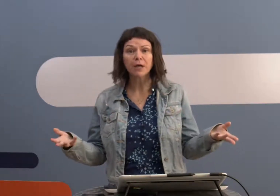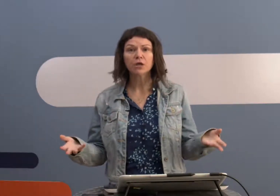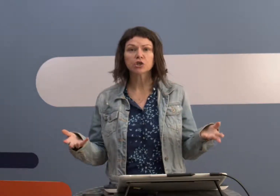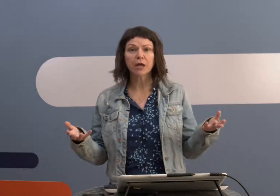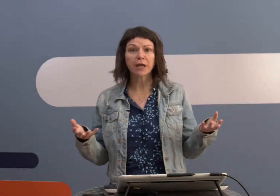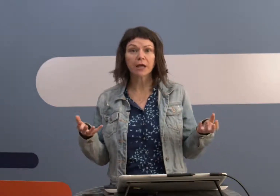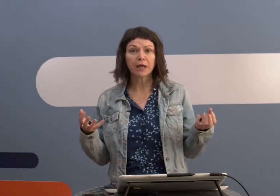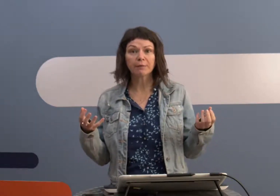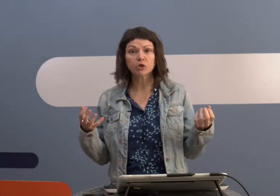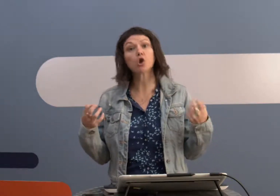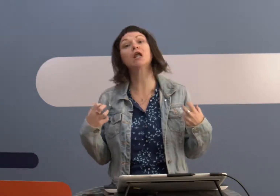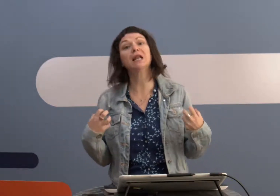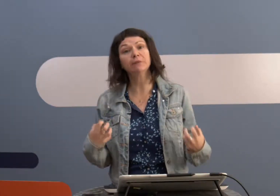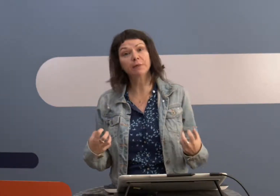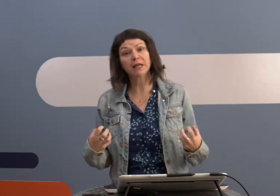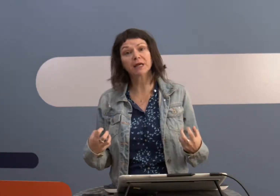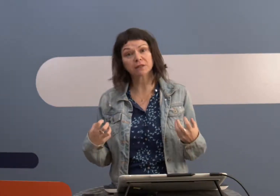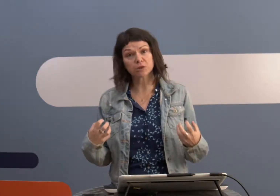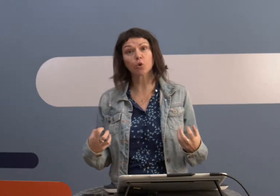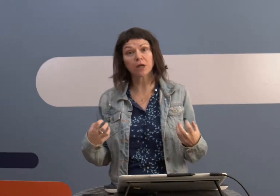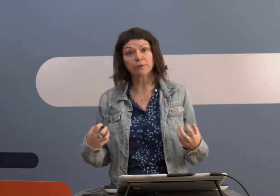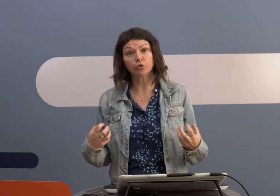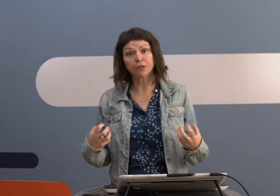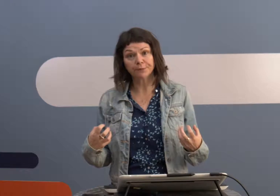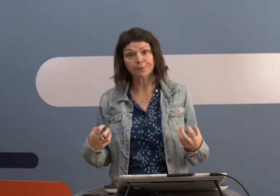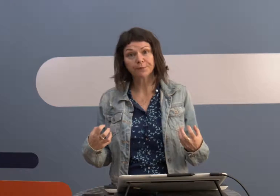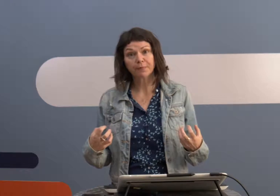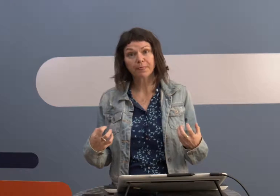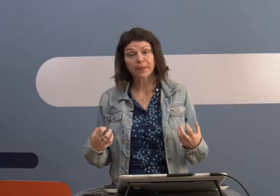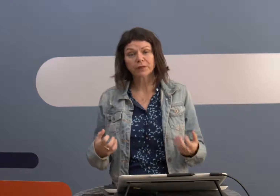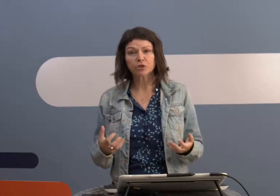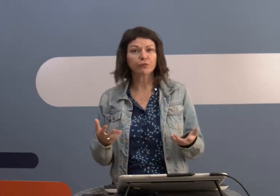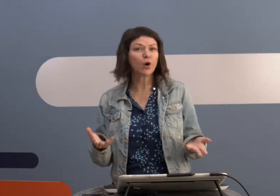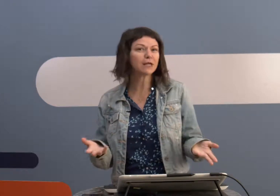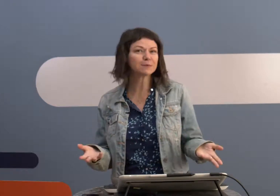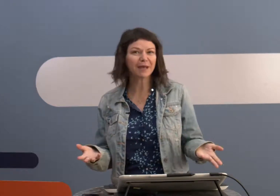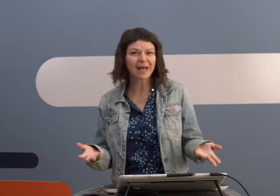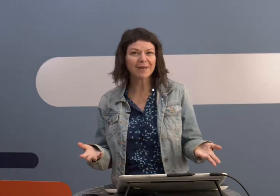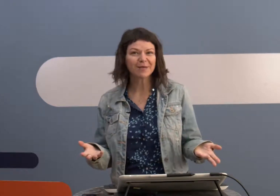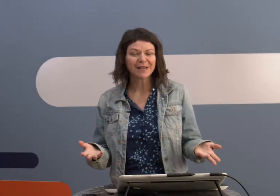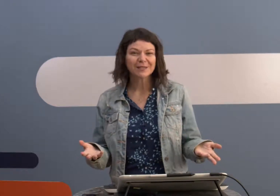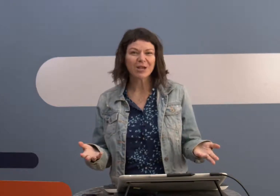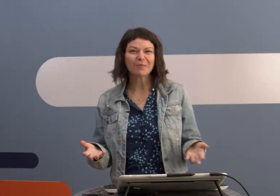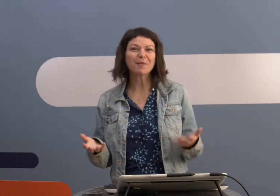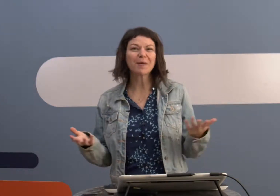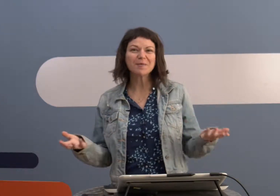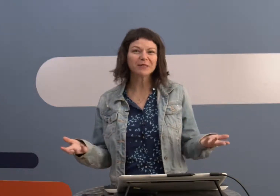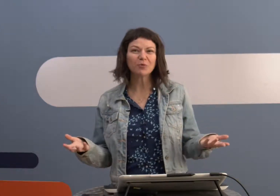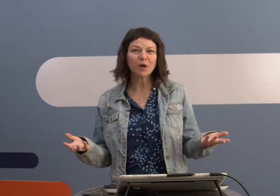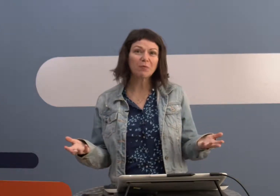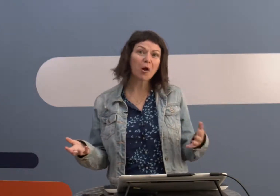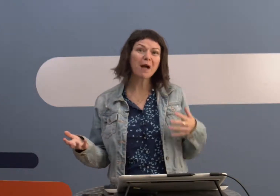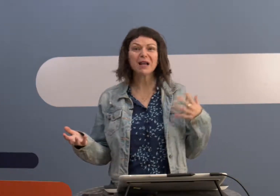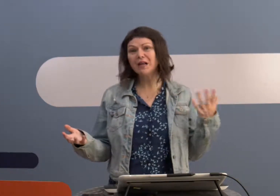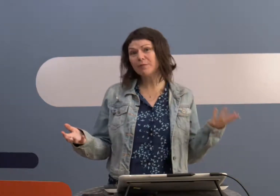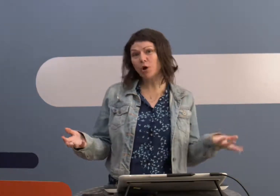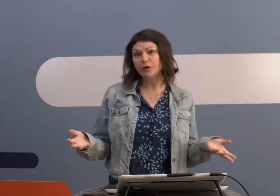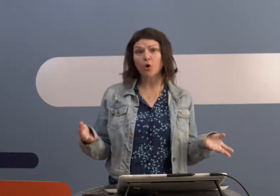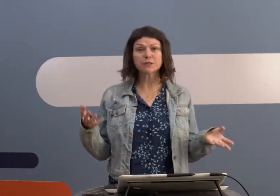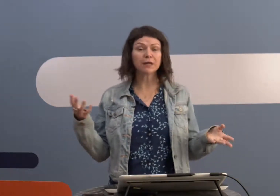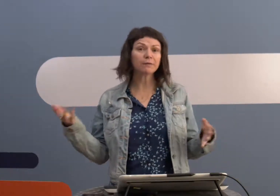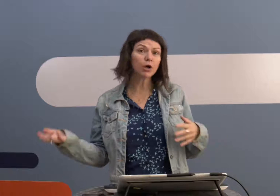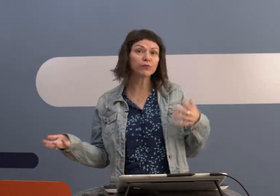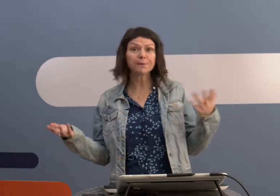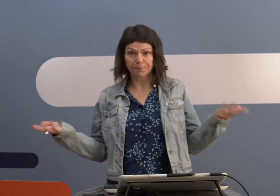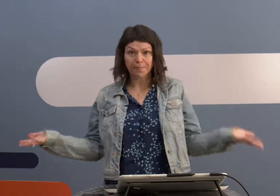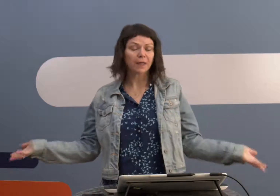לעולם שמשוללים ממנה את הזכות ללימודים. תחשבו על עצמכם שהרבה פעמים אתם אומרים לא בא לי ללמוד ואני לא